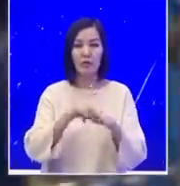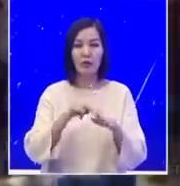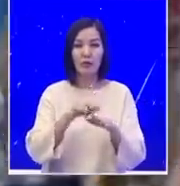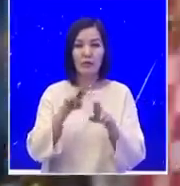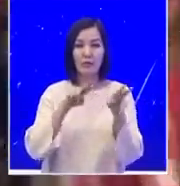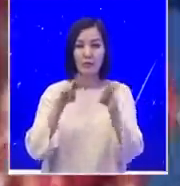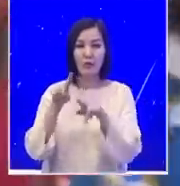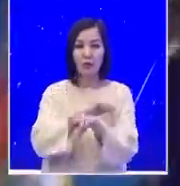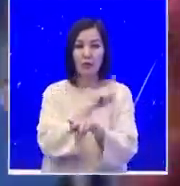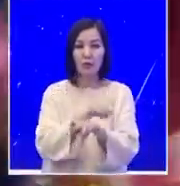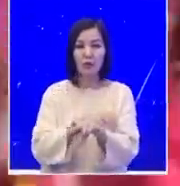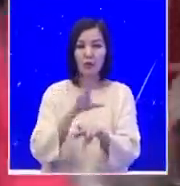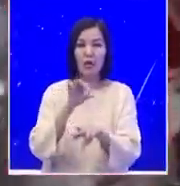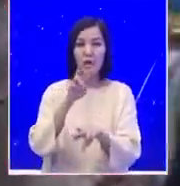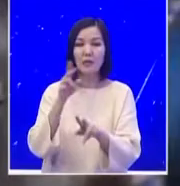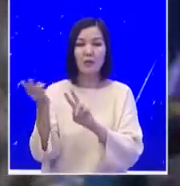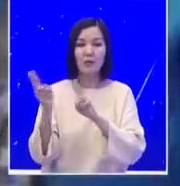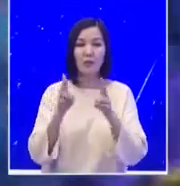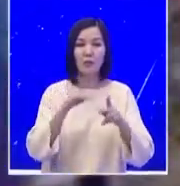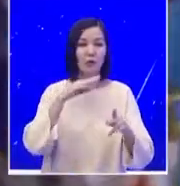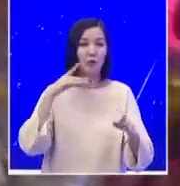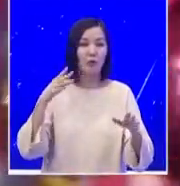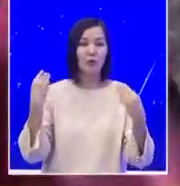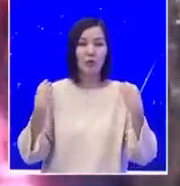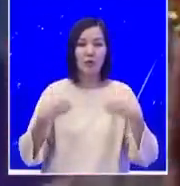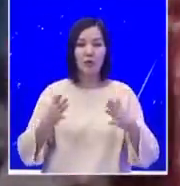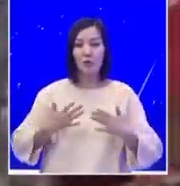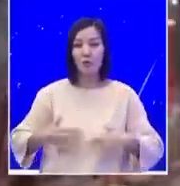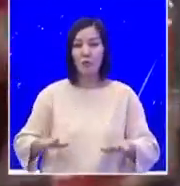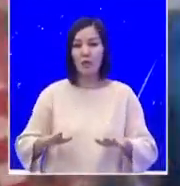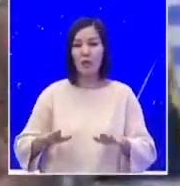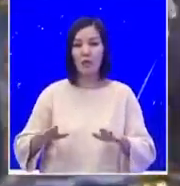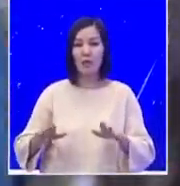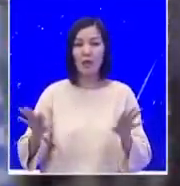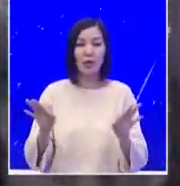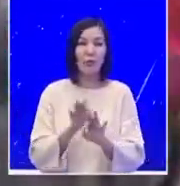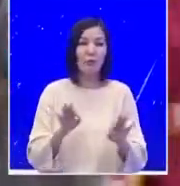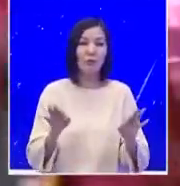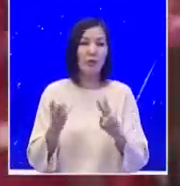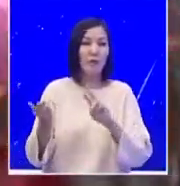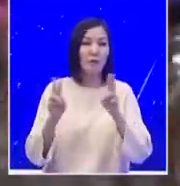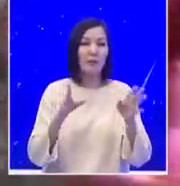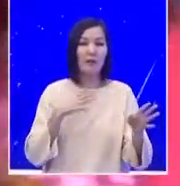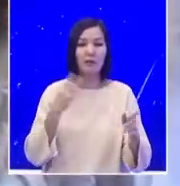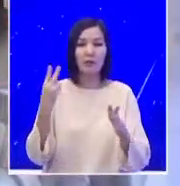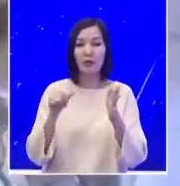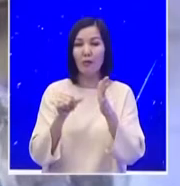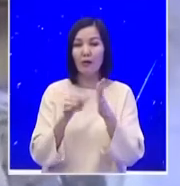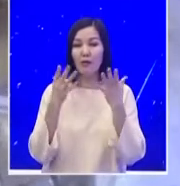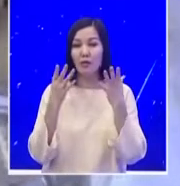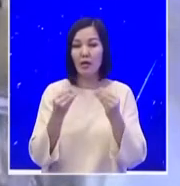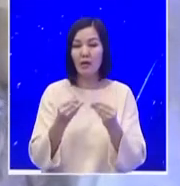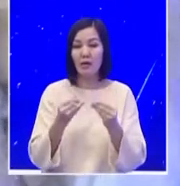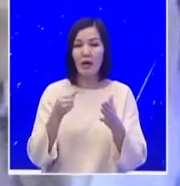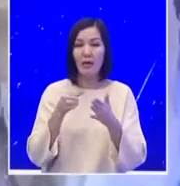Жалпы қала орталығы самбо драмалаңында түрлі түсті костюм киген бишілер даңғыра үнімен мың бұралып шықты. Жалпы 26 ақпанға дейін